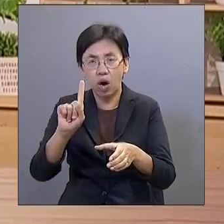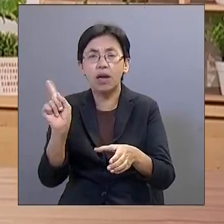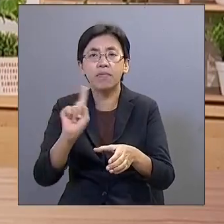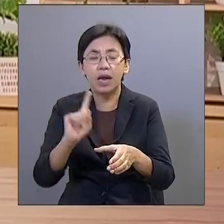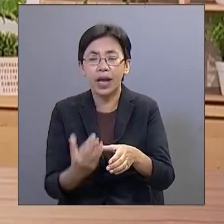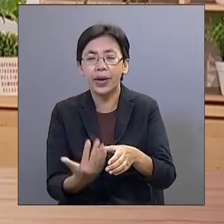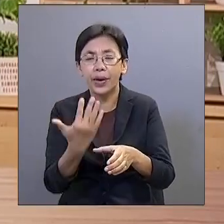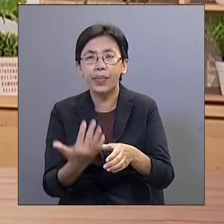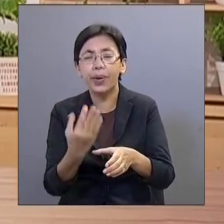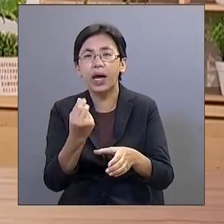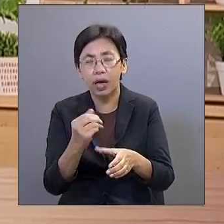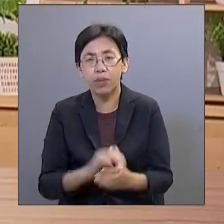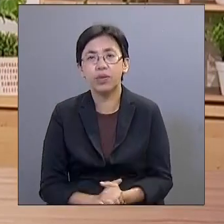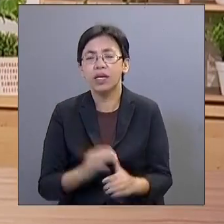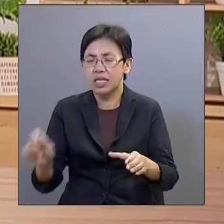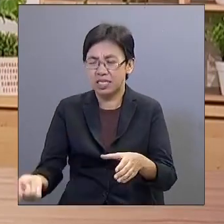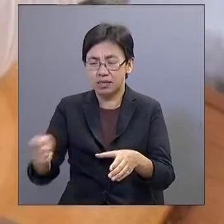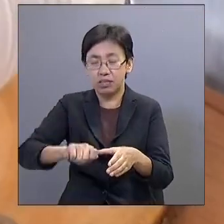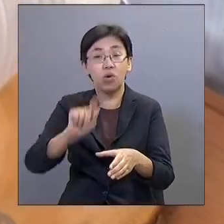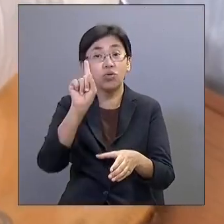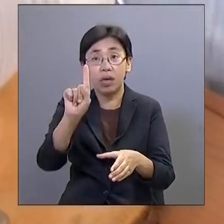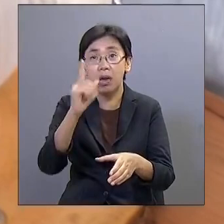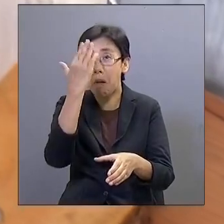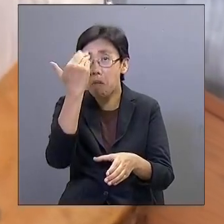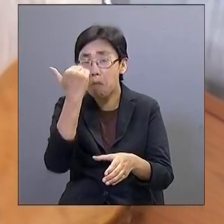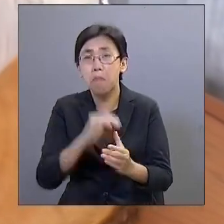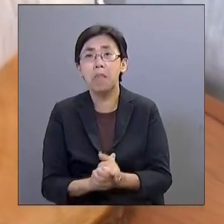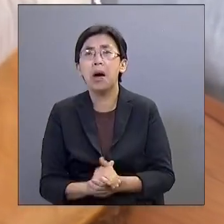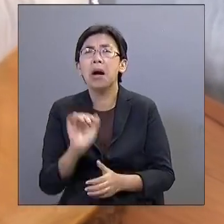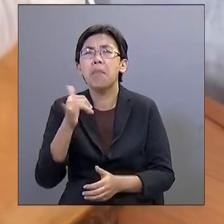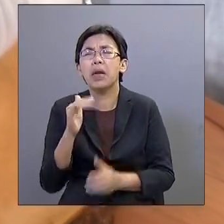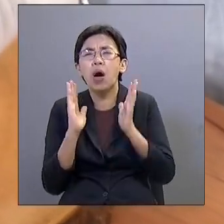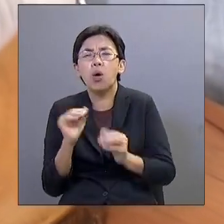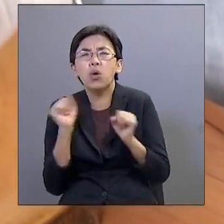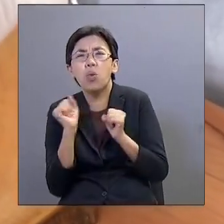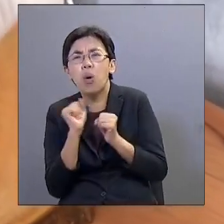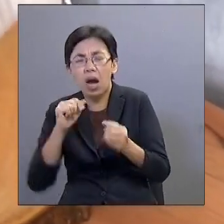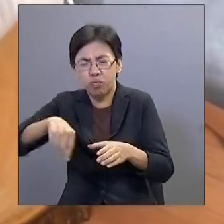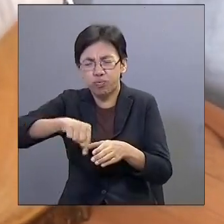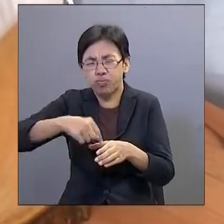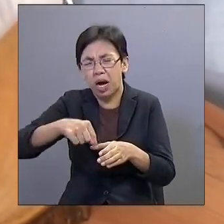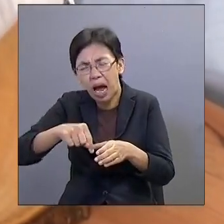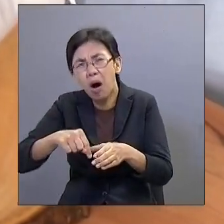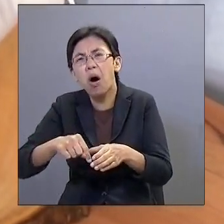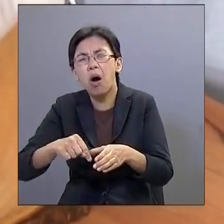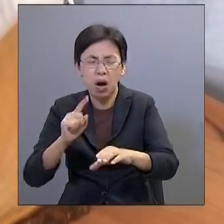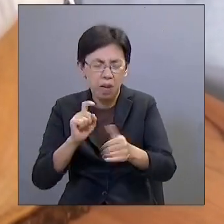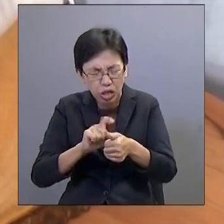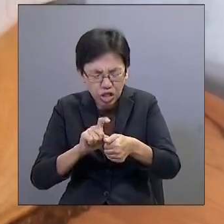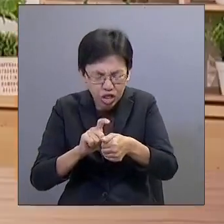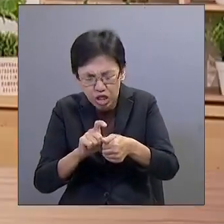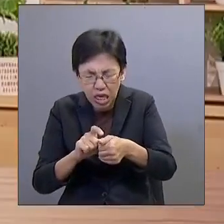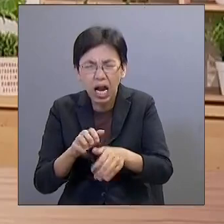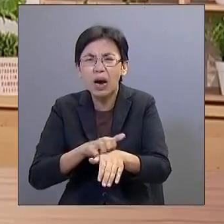หยไวมากขึ้นแต่การไม่ได้ใส่เยอะนะคะเพราะว่าบางคนอาจจะกลัวว่าอาจจะทำให้เกิดการแพ้การระคายเคืองอะไรเงี้ยได้นะคะ